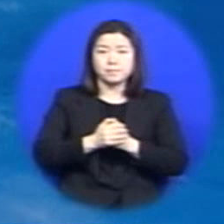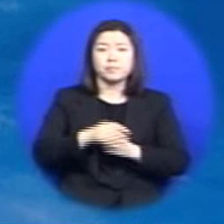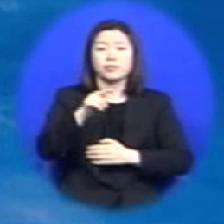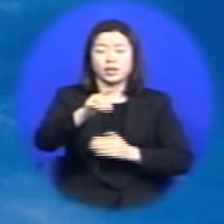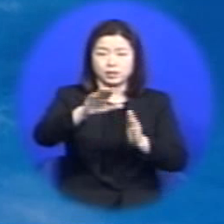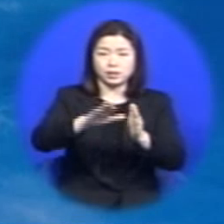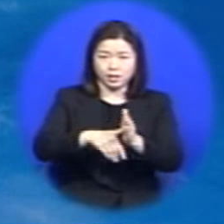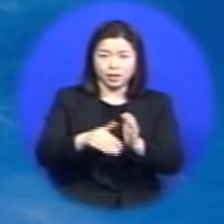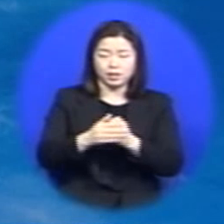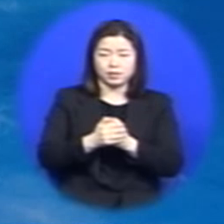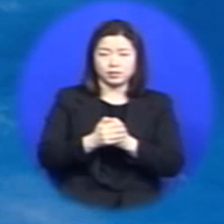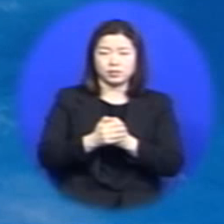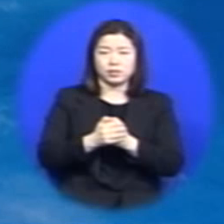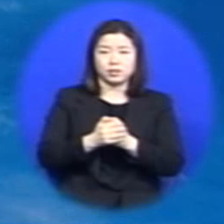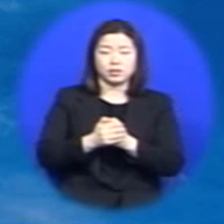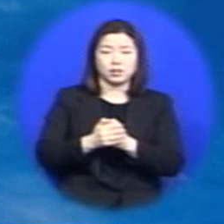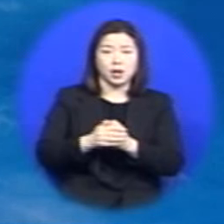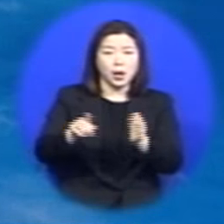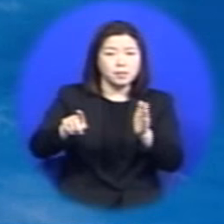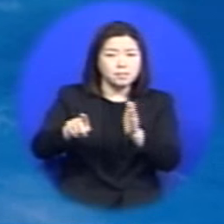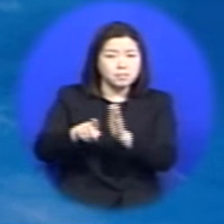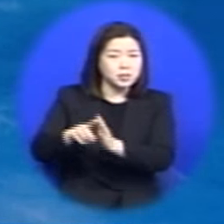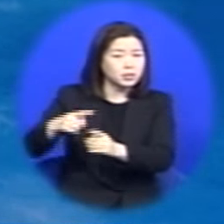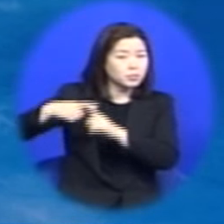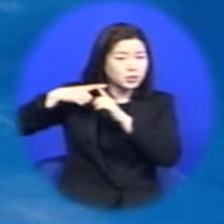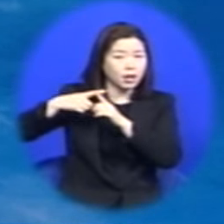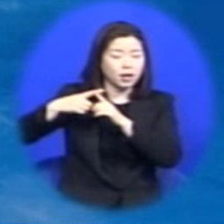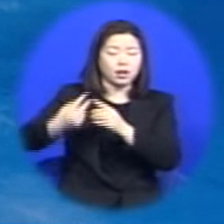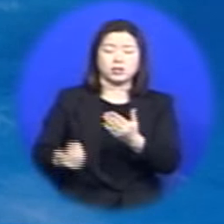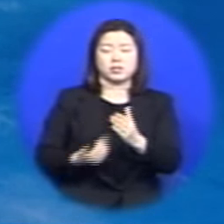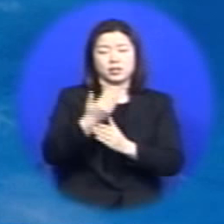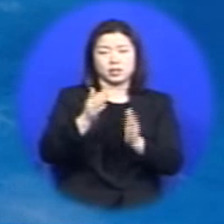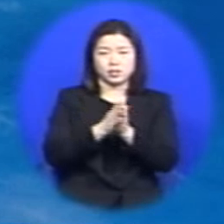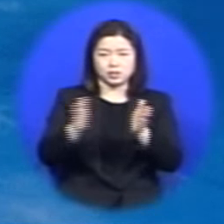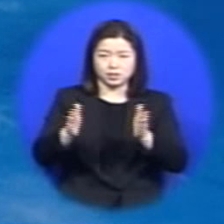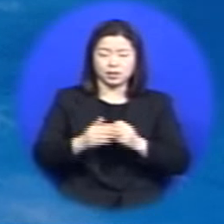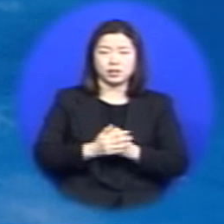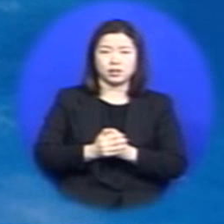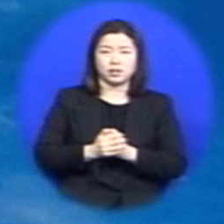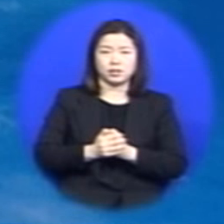그때 순교자들이 일어나기 시작했습니다.